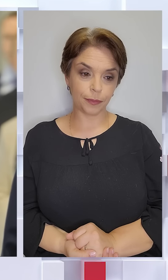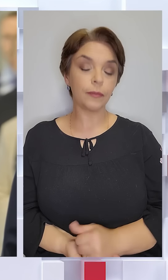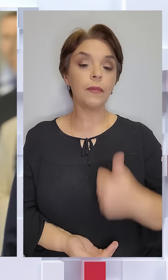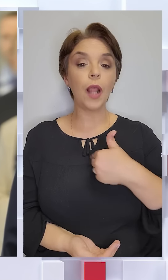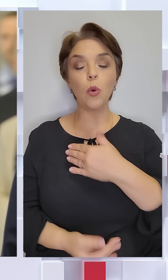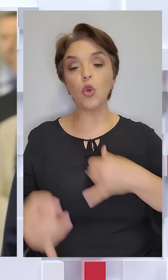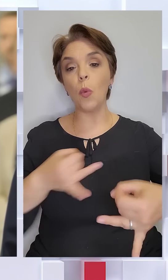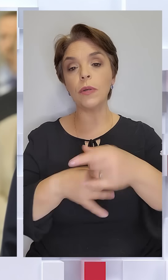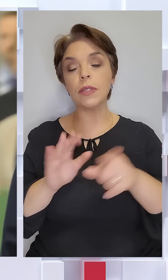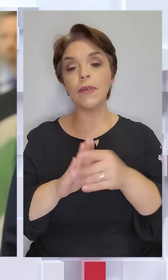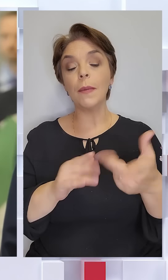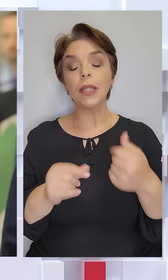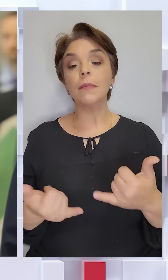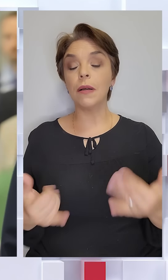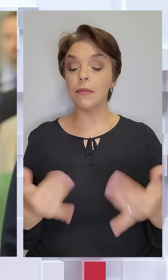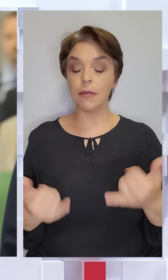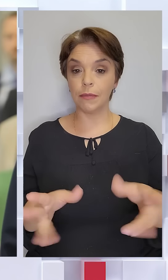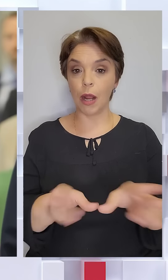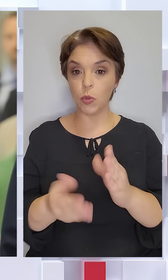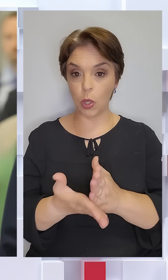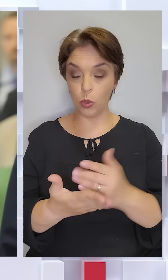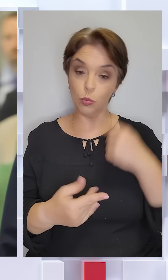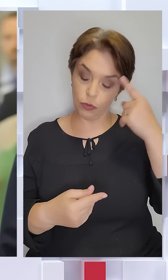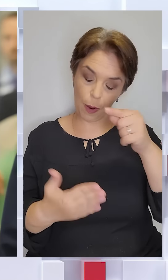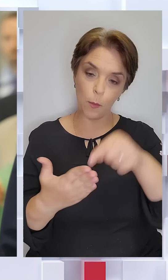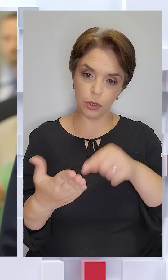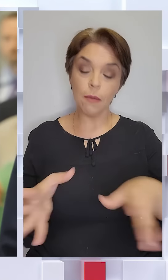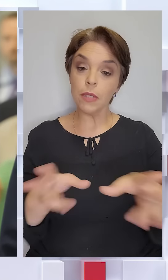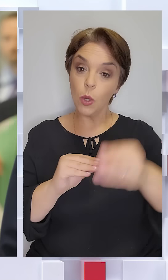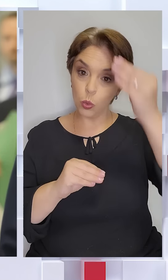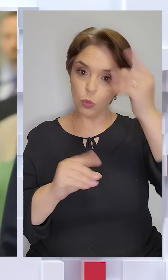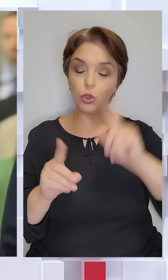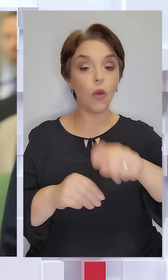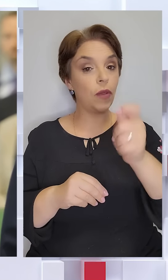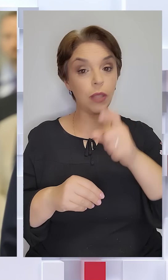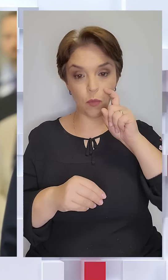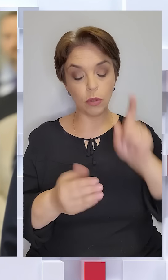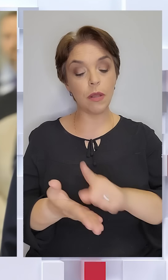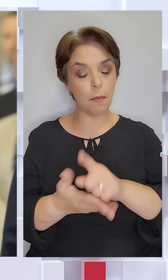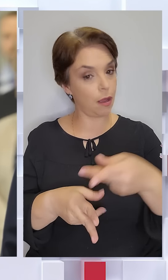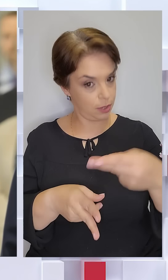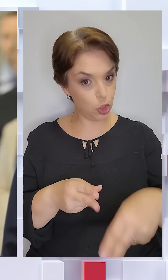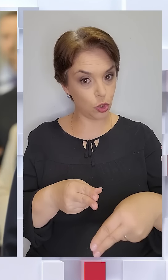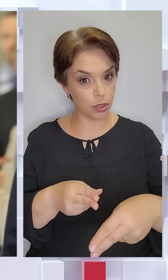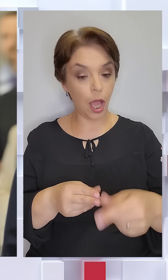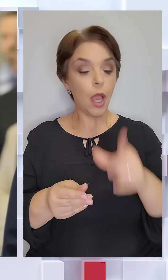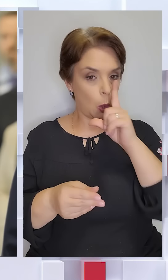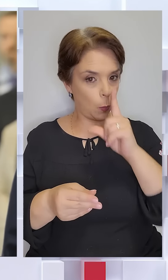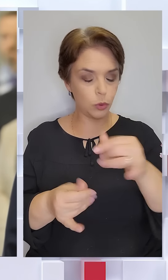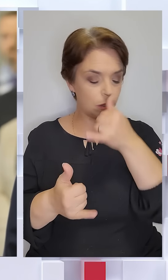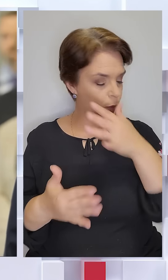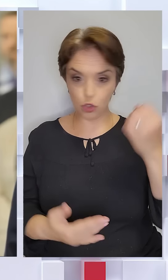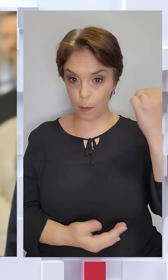Я хочу обговорити з вами, де ми разом знаходимося. Я думаю, що ми поділяємо спільну думку, що війна в Україні має закінчитися. І Путін